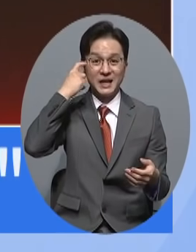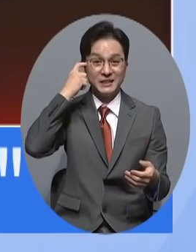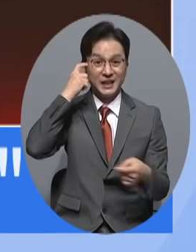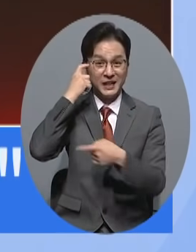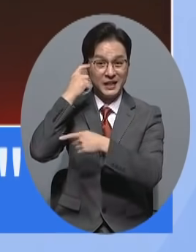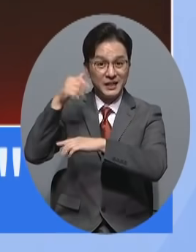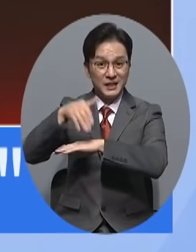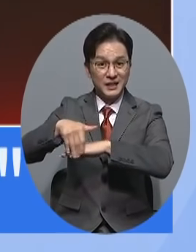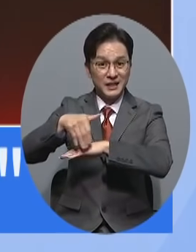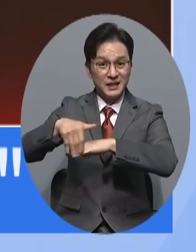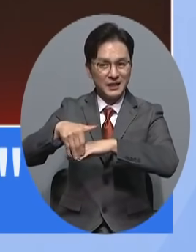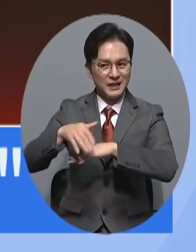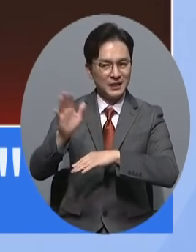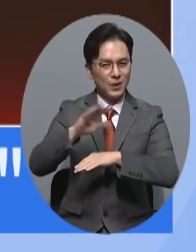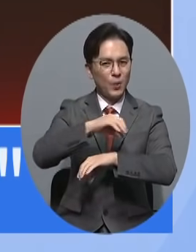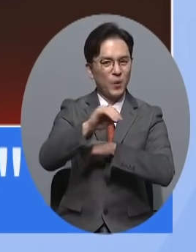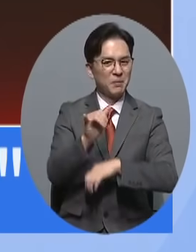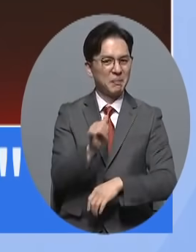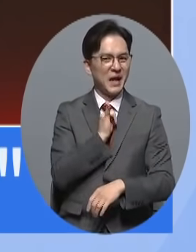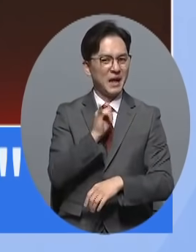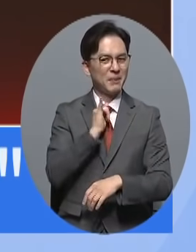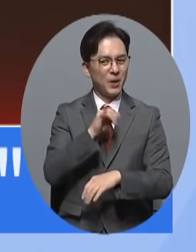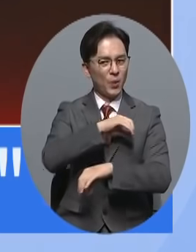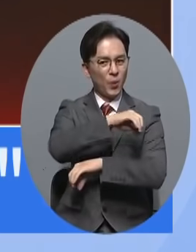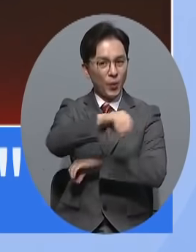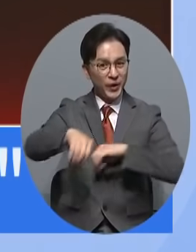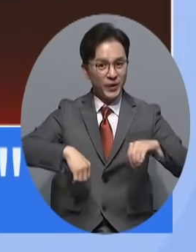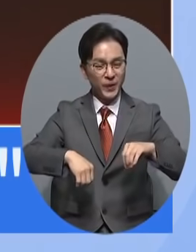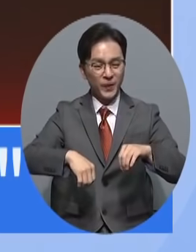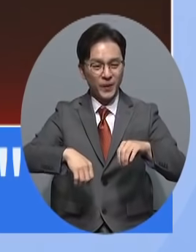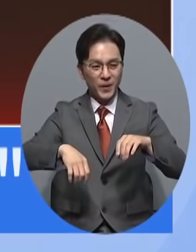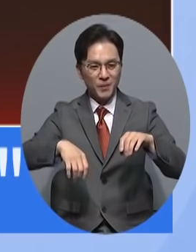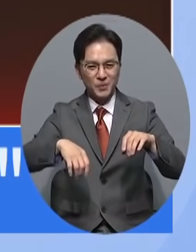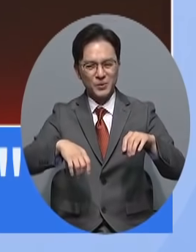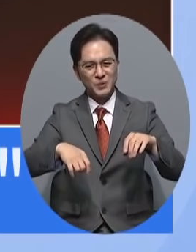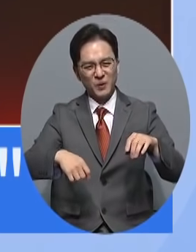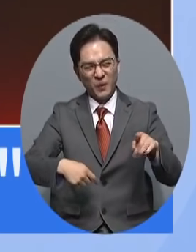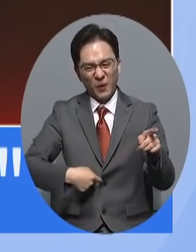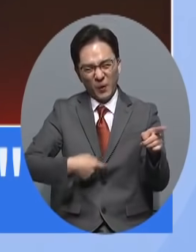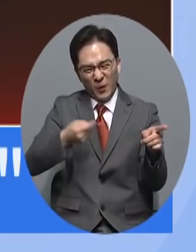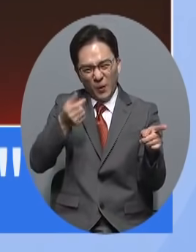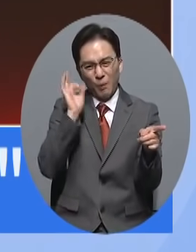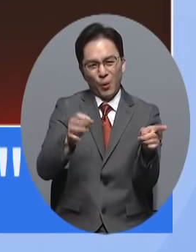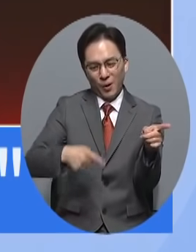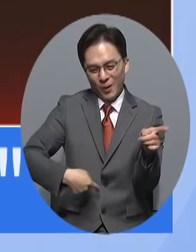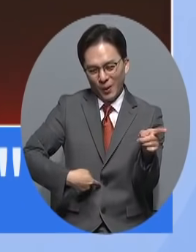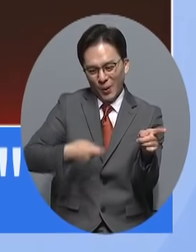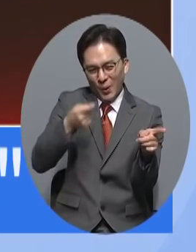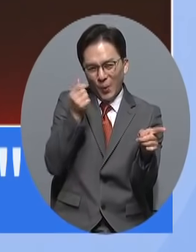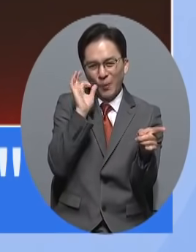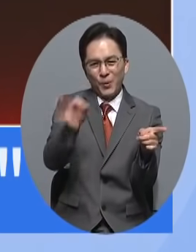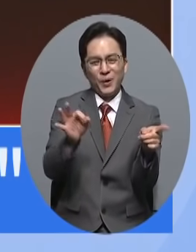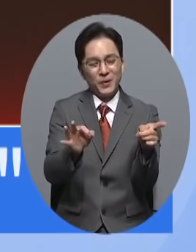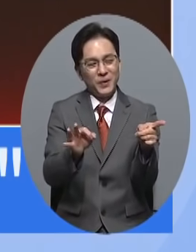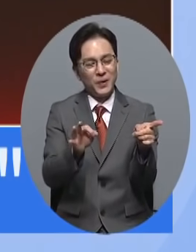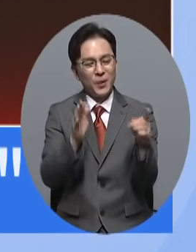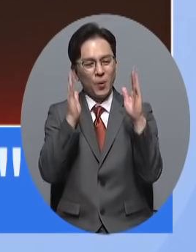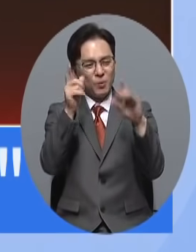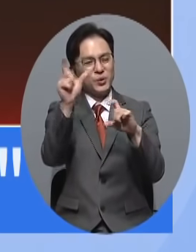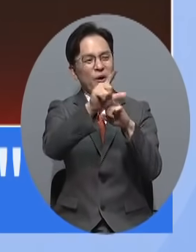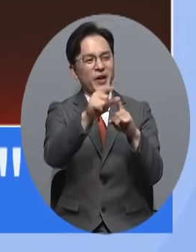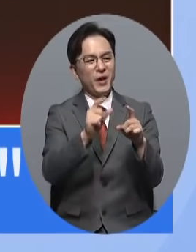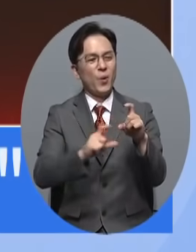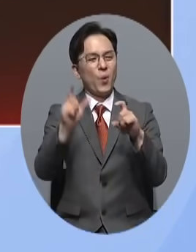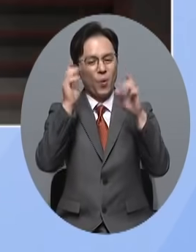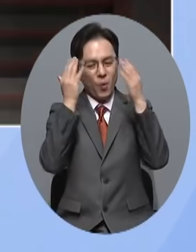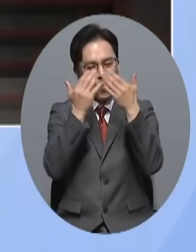더 열린 자세로 보다 가야지 자세한 디테일한 걸 물으면서 이게 윤 후보가 몰랐다. 그래서 준비가 안 돼 있다. 공부 좀 더 해라. 이렇게